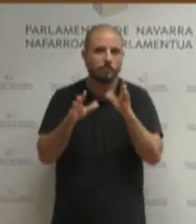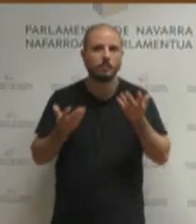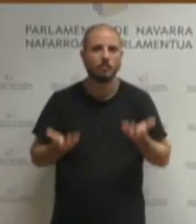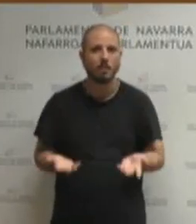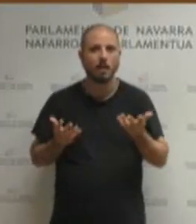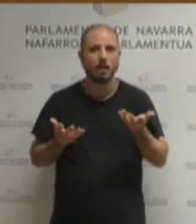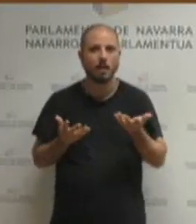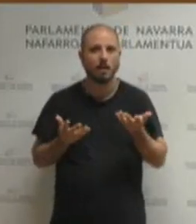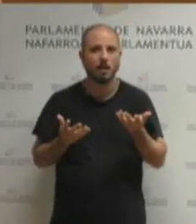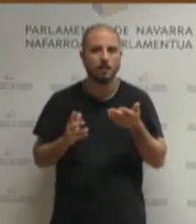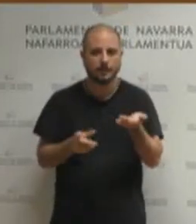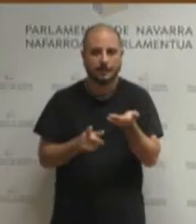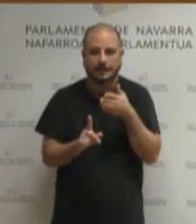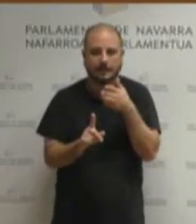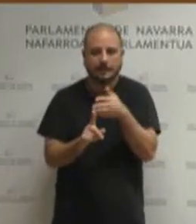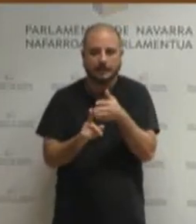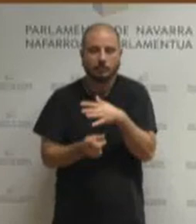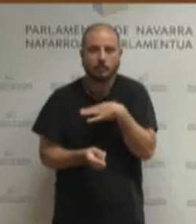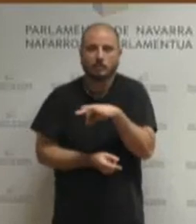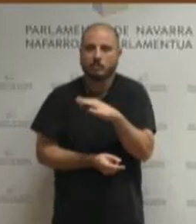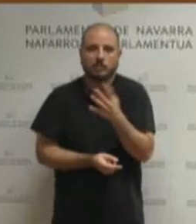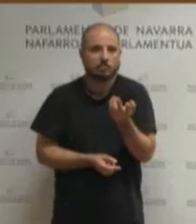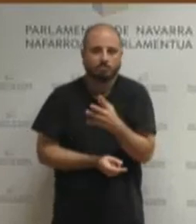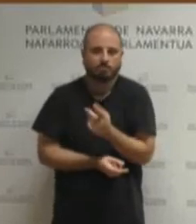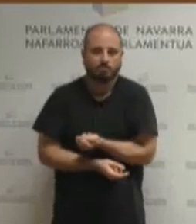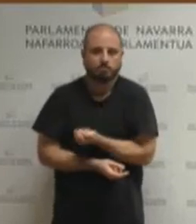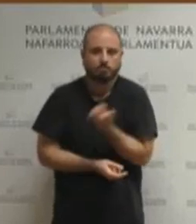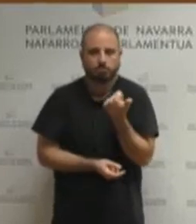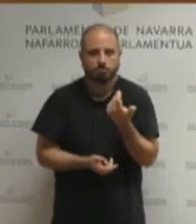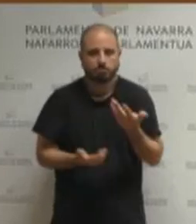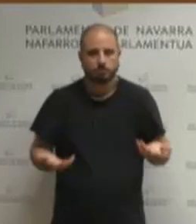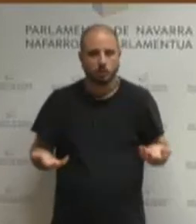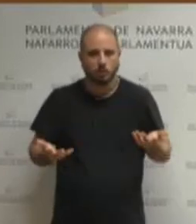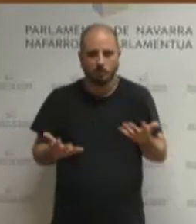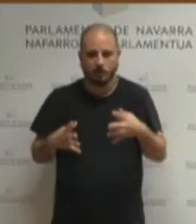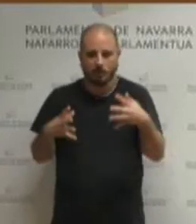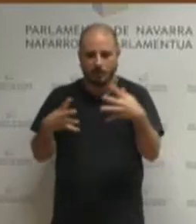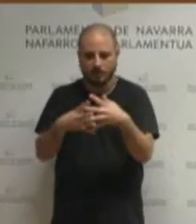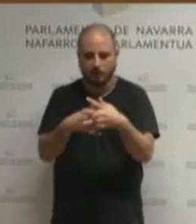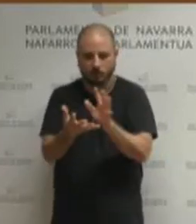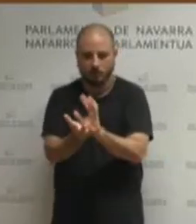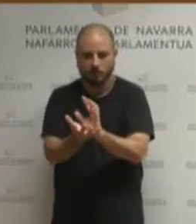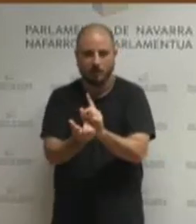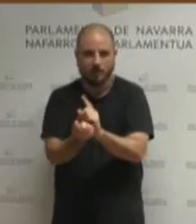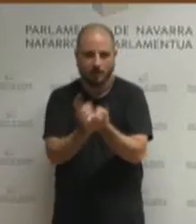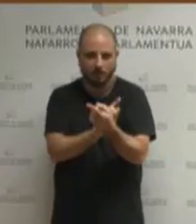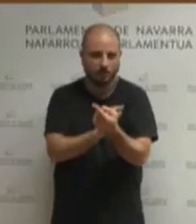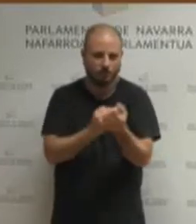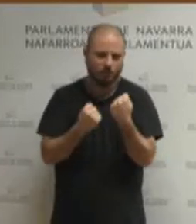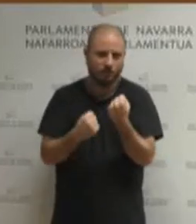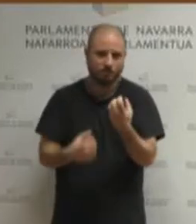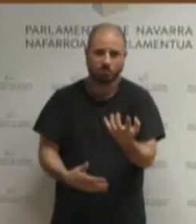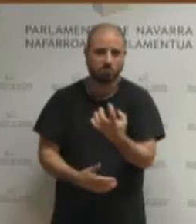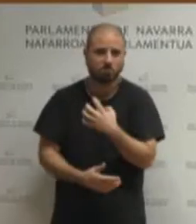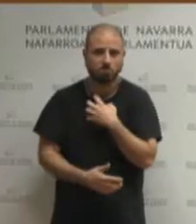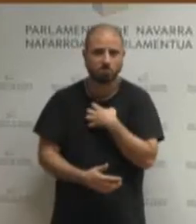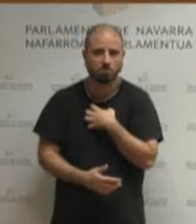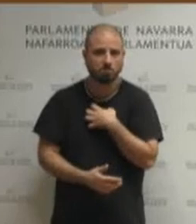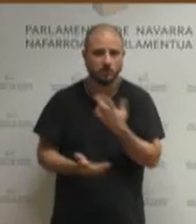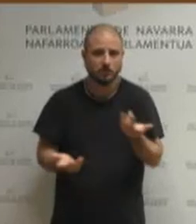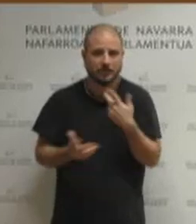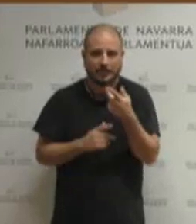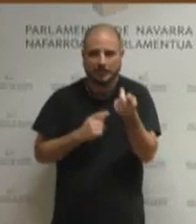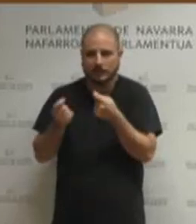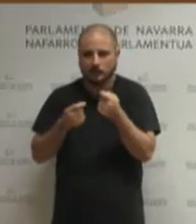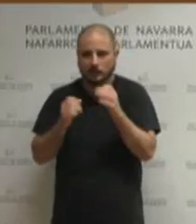estrukturalak diren aldaketak planteatzeko alako negoziazio batean baina horretan ere